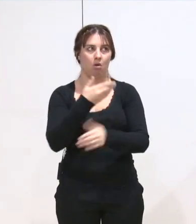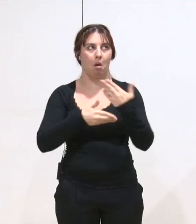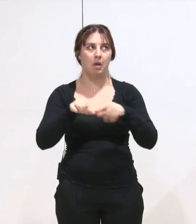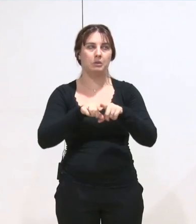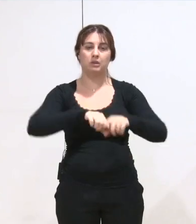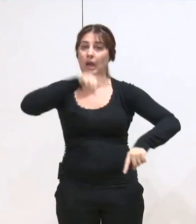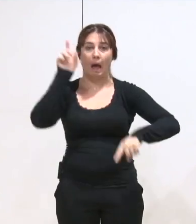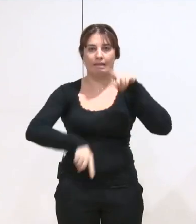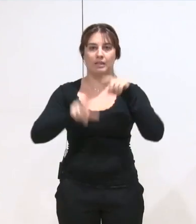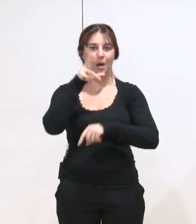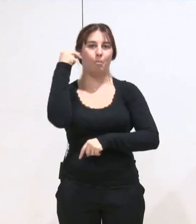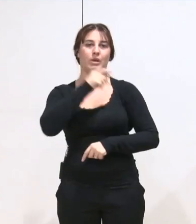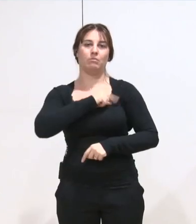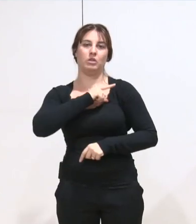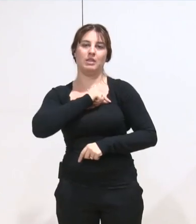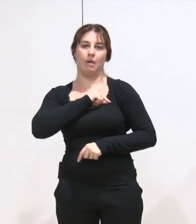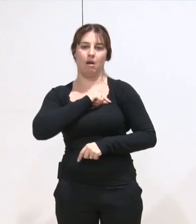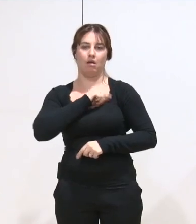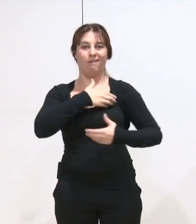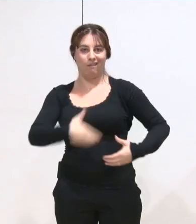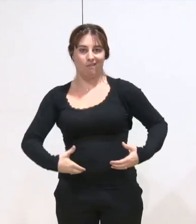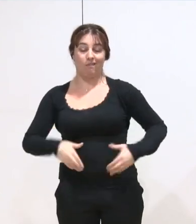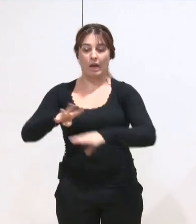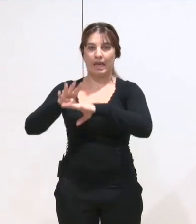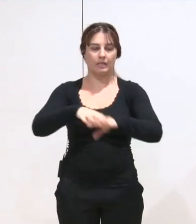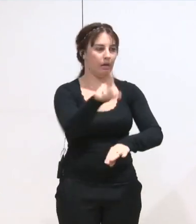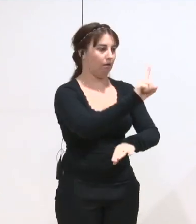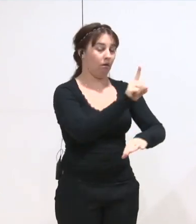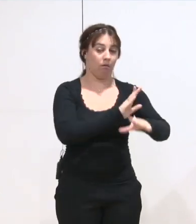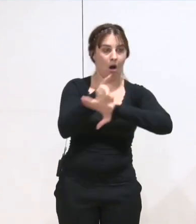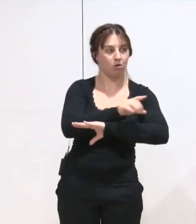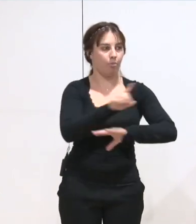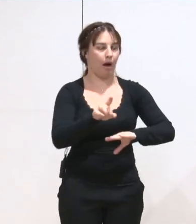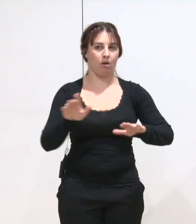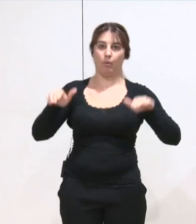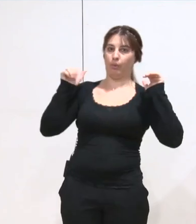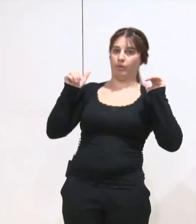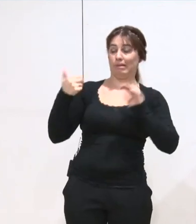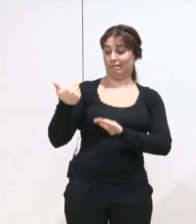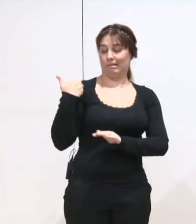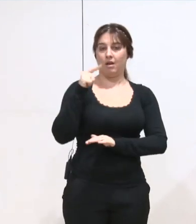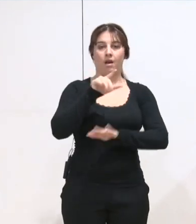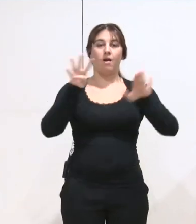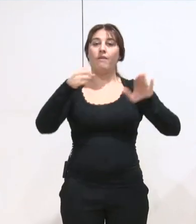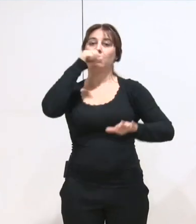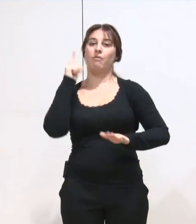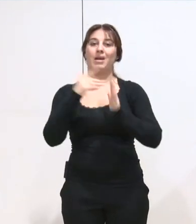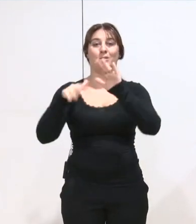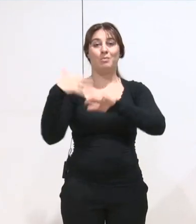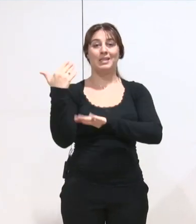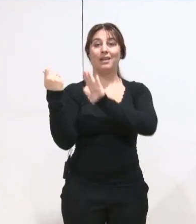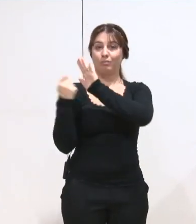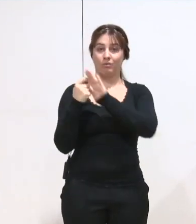certains cas à la police municipale de s'aventurer dans certains quartiers. Et encore récemment, le 29 mai 2015, toujours de la